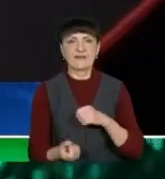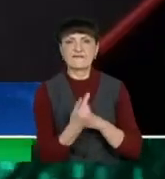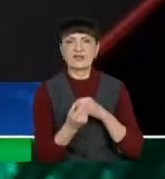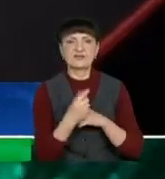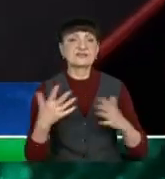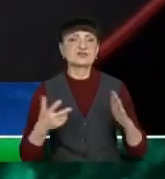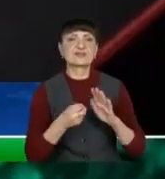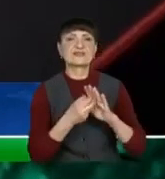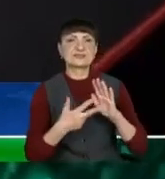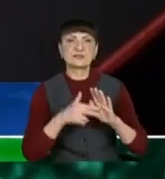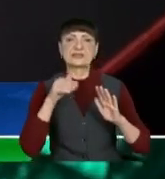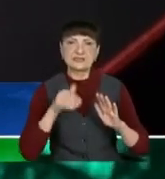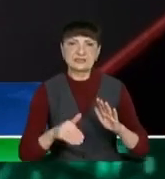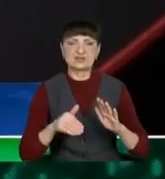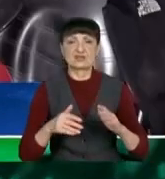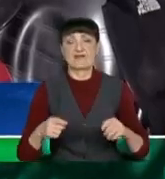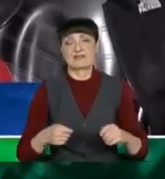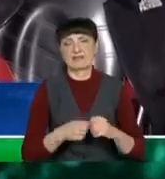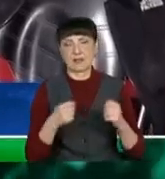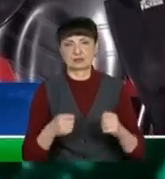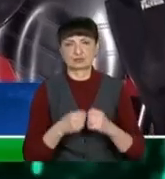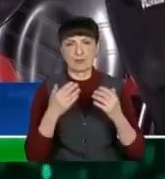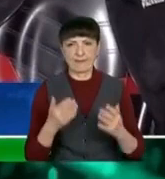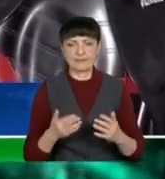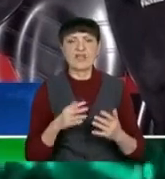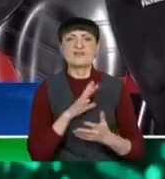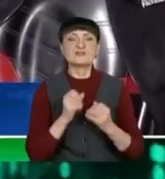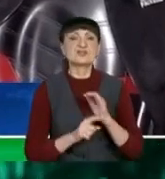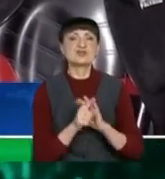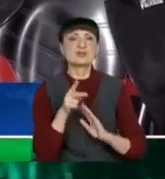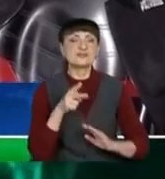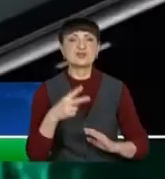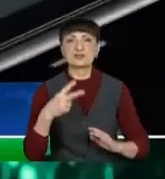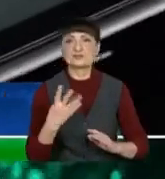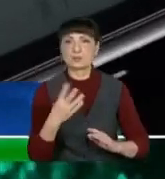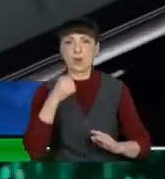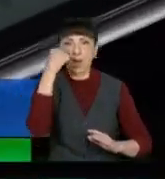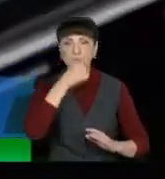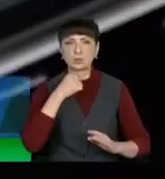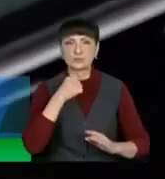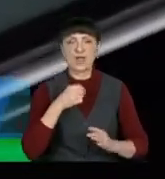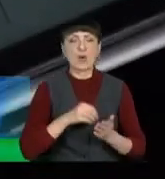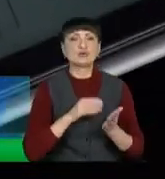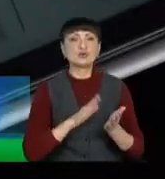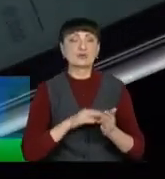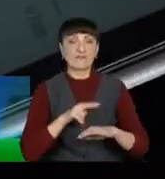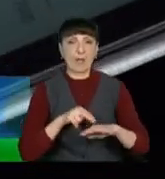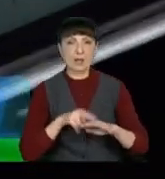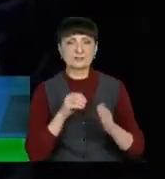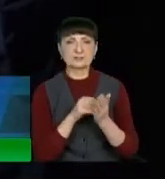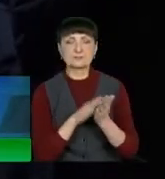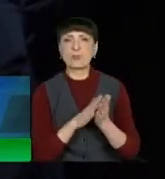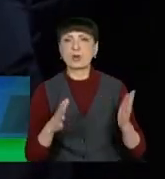свыше 18 тысяч административных правонарушений. Всего с начала 2024-го на учет в полицию поставили